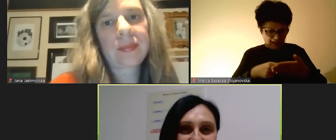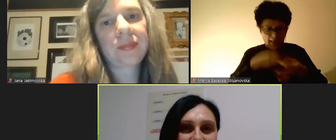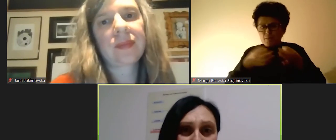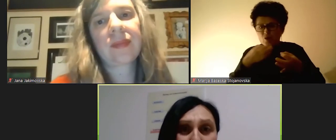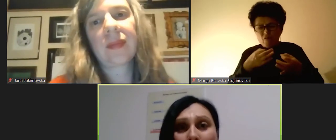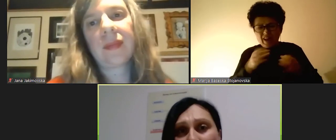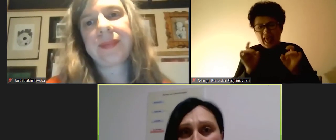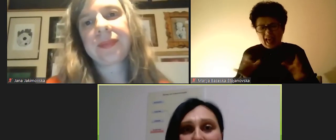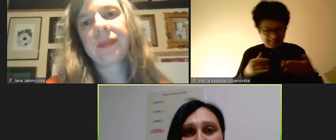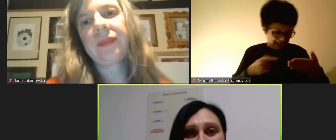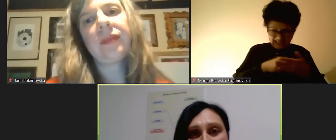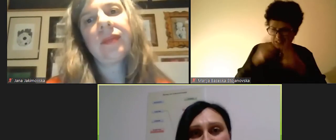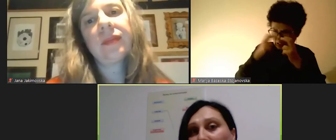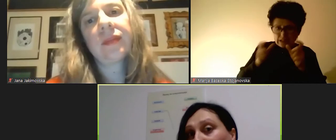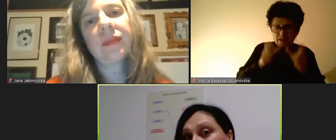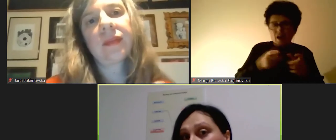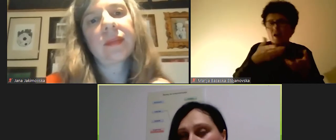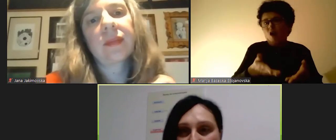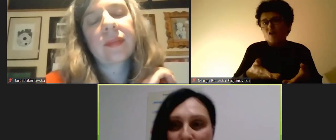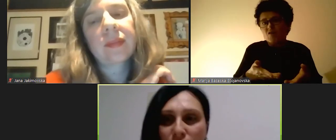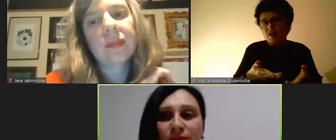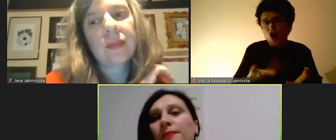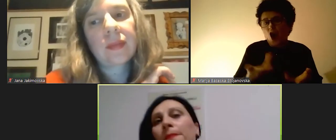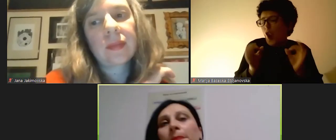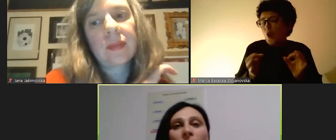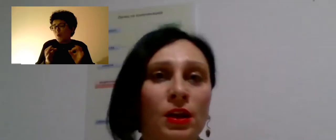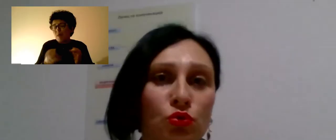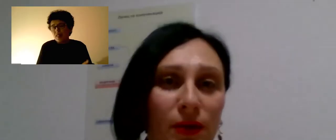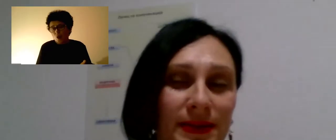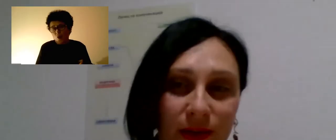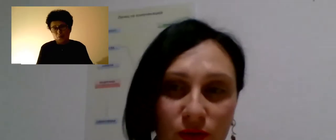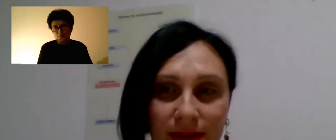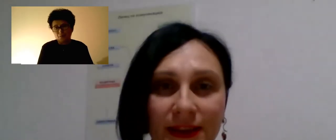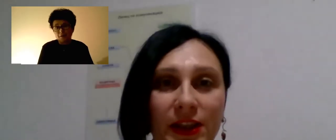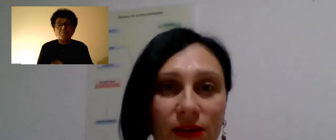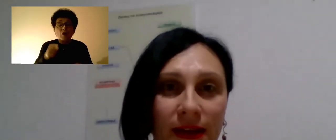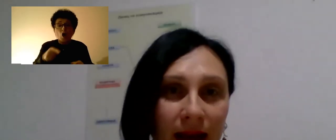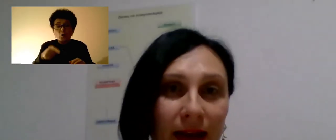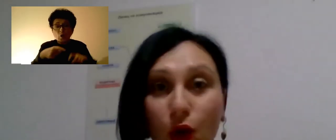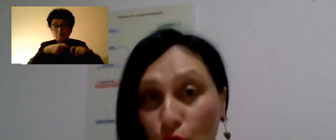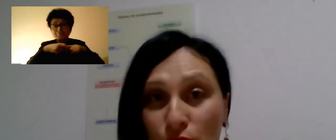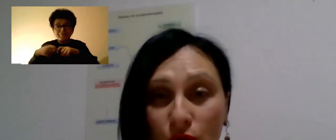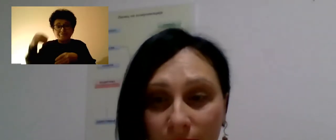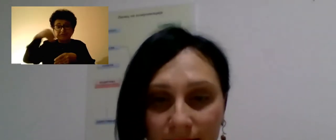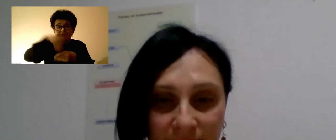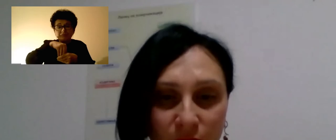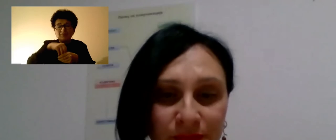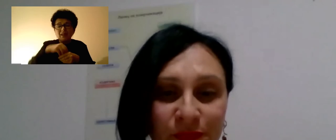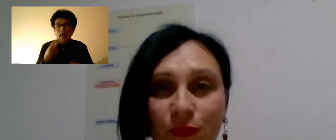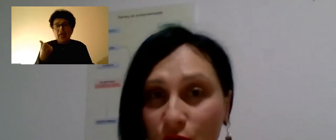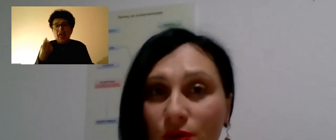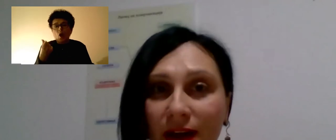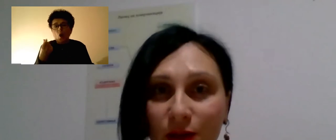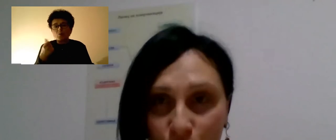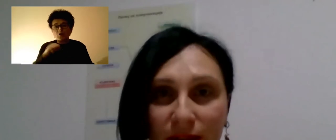на имел адреса и слично. Сето тоа сметаме дека не е негако нормална. Тука би се надоврзали на економското населство,